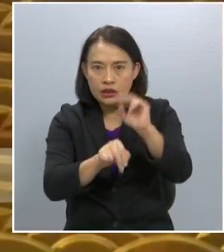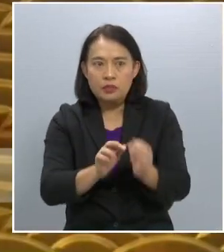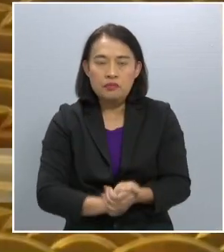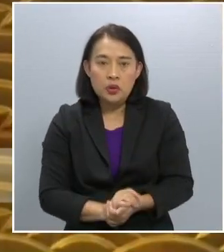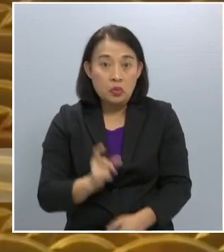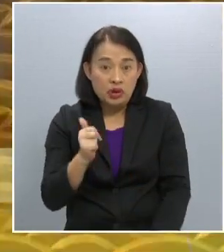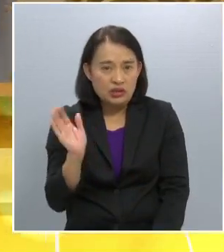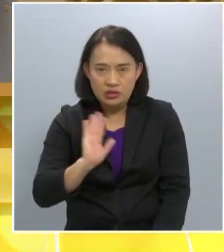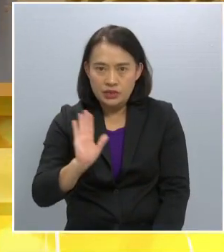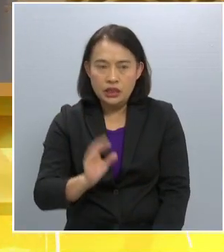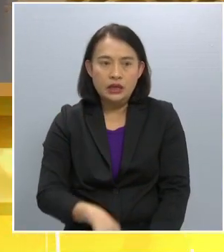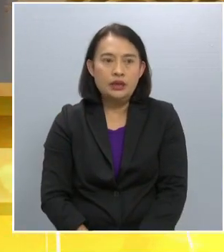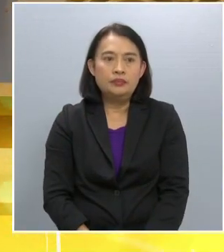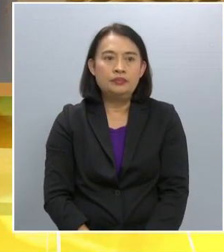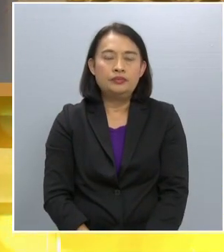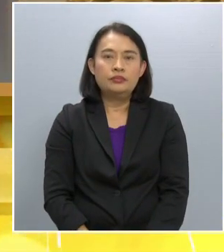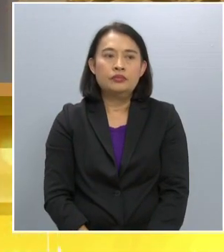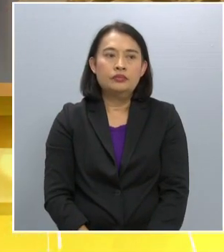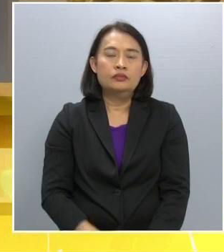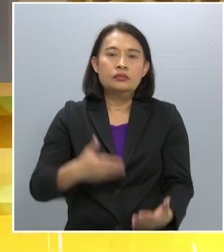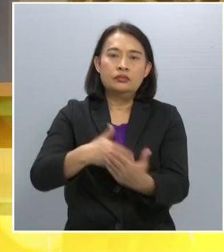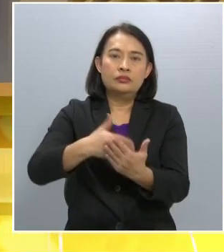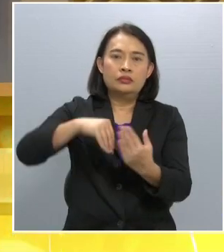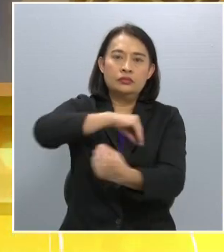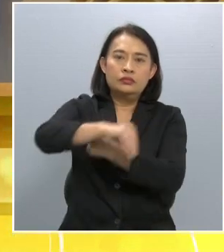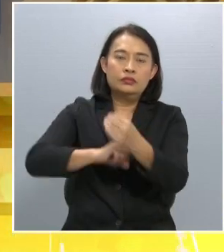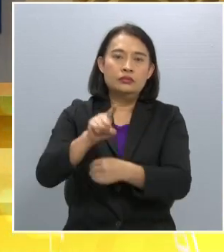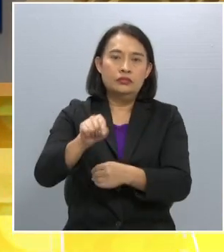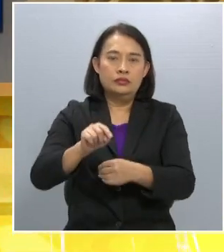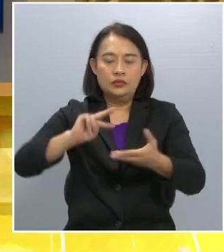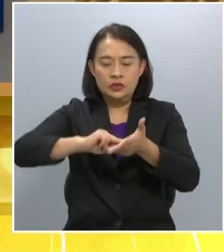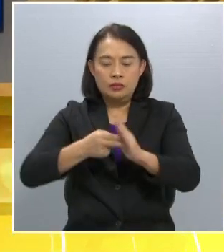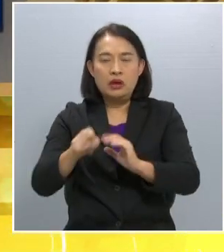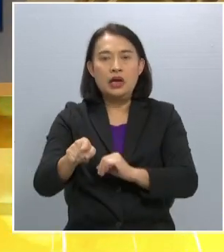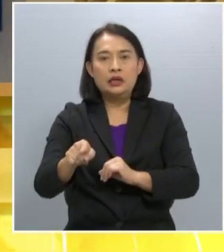อย่างเดียวนะฮะอืมันแปลว่าเศรษฐกิจอาจจะมีปัญหานะเงินเฟิเนี่ยมันต่ำเกินไป